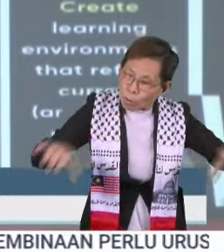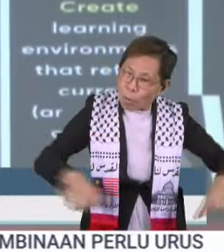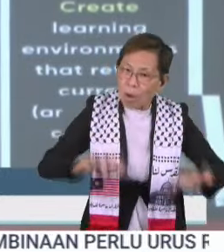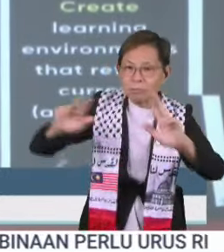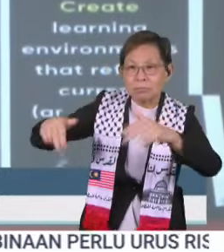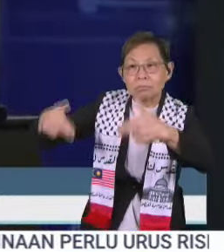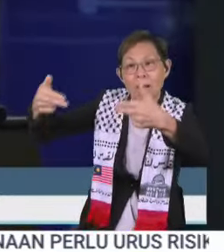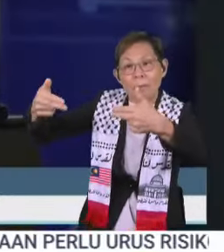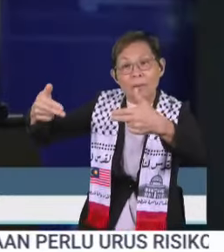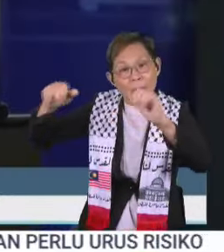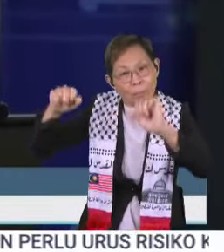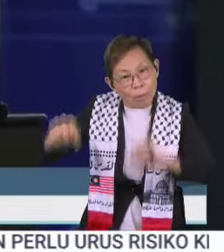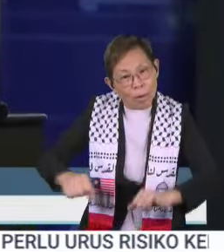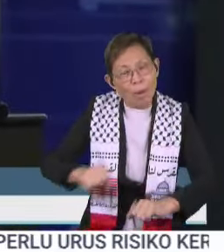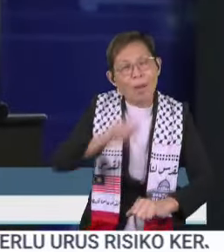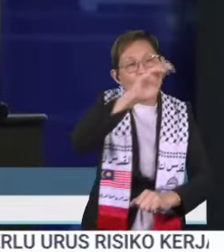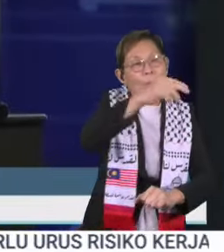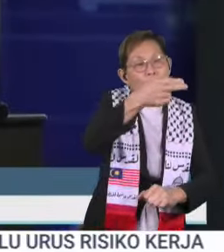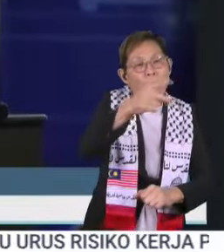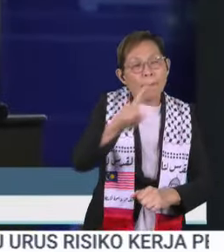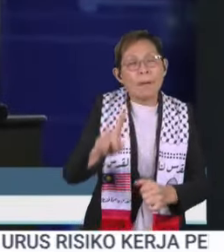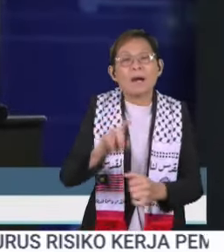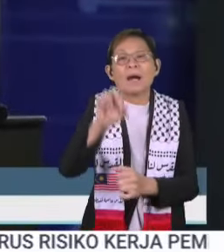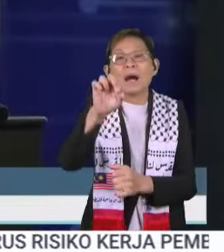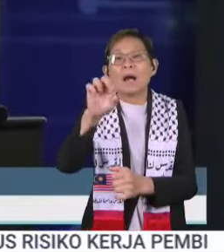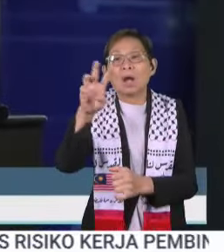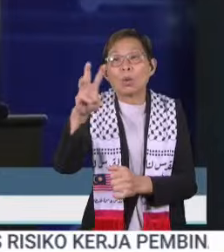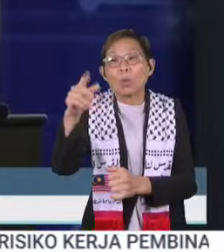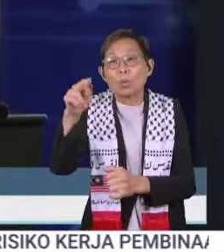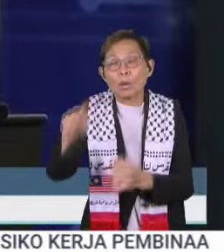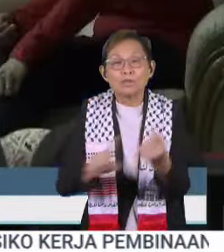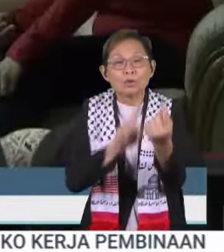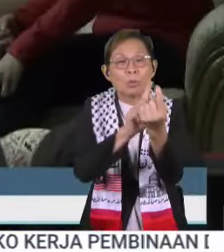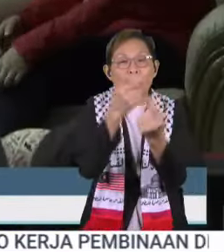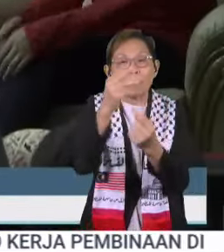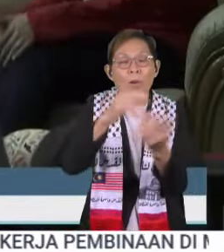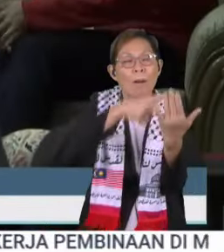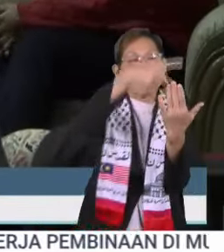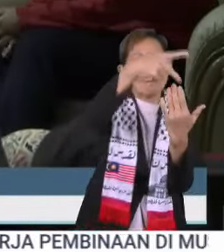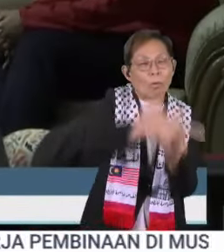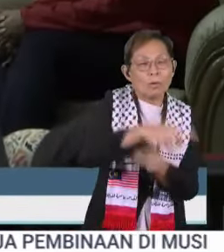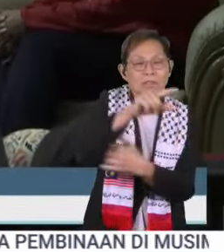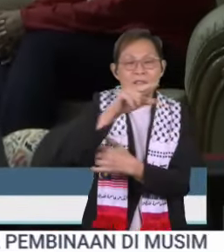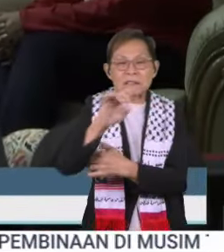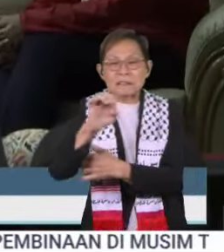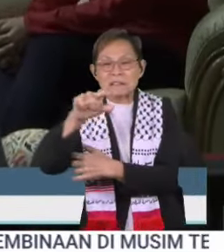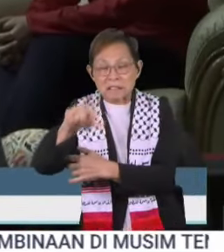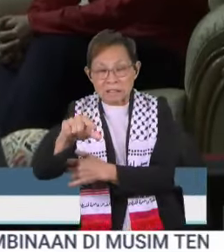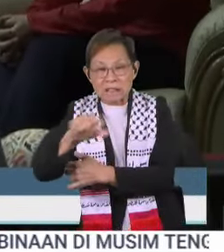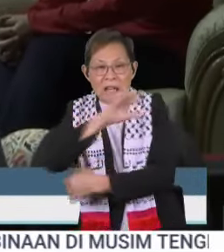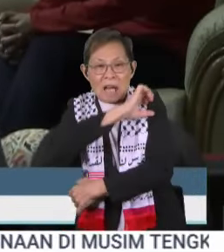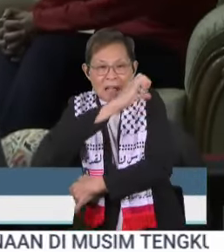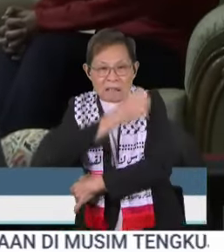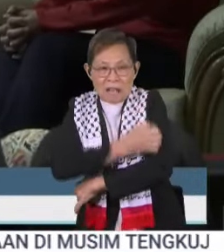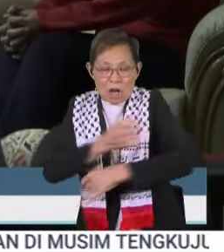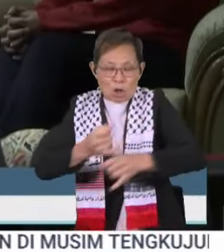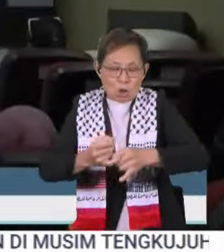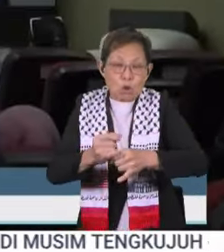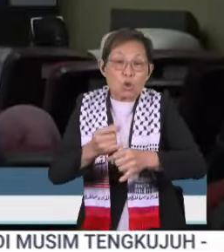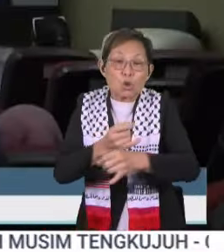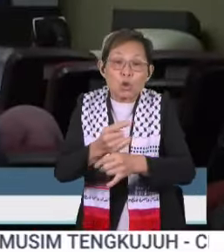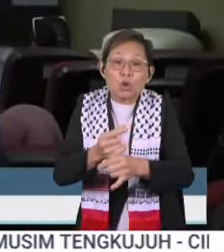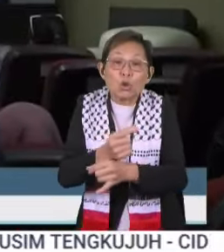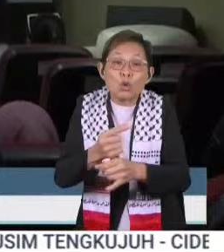Hybrid lah Muhammad idrim Zizan ditemui pemberita RTM pada program geg energizer Google Malaysia